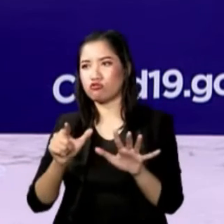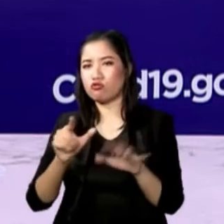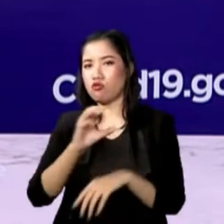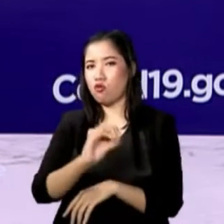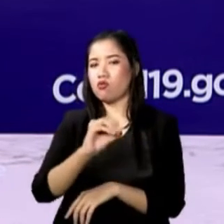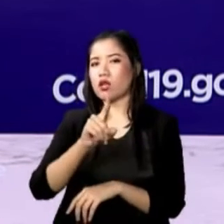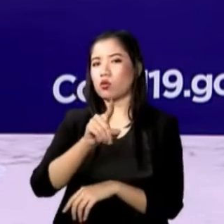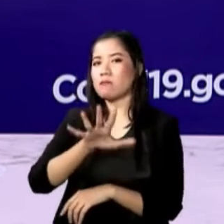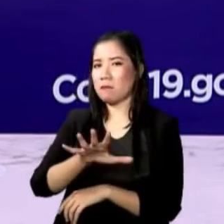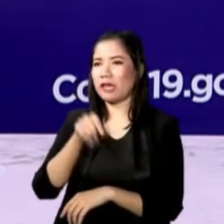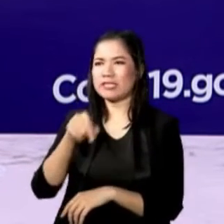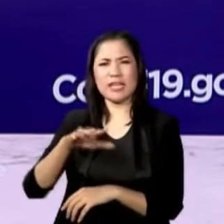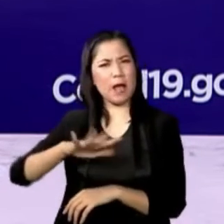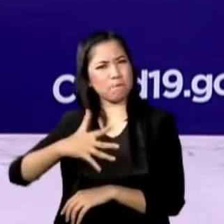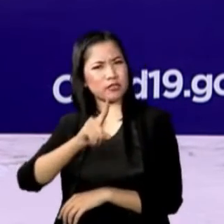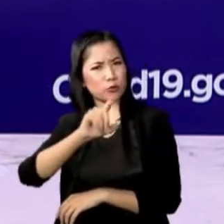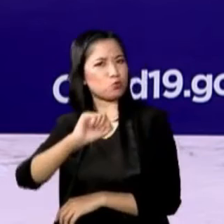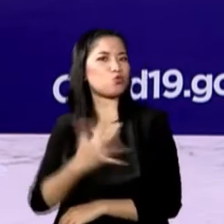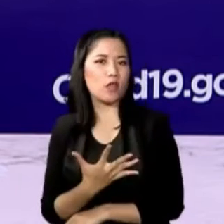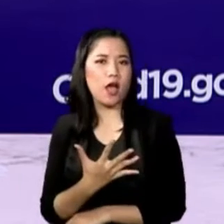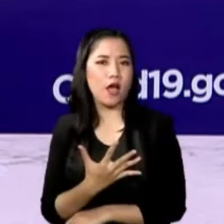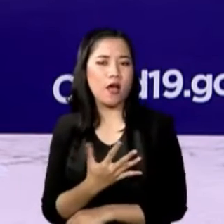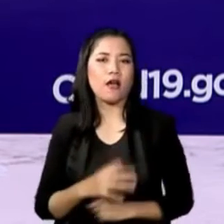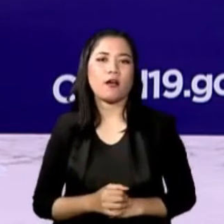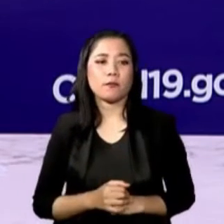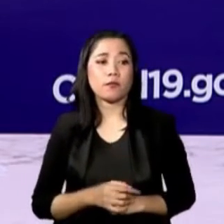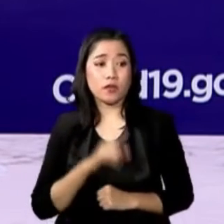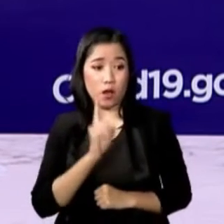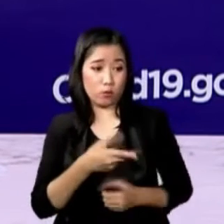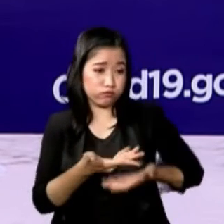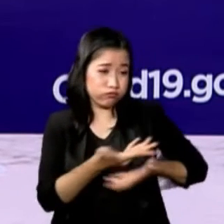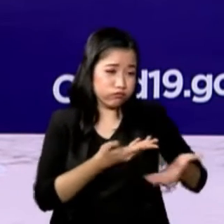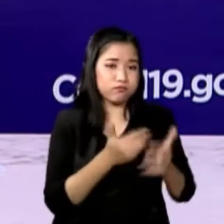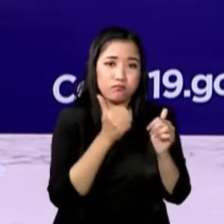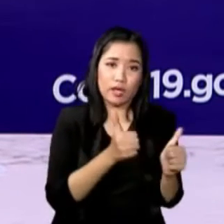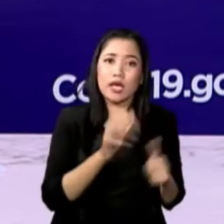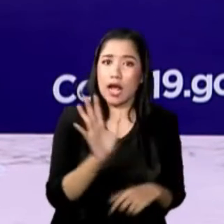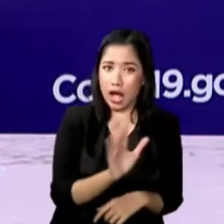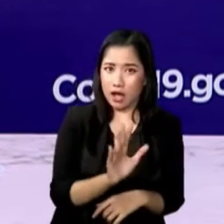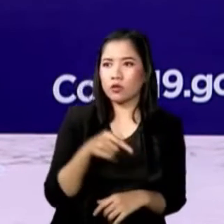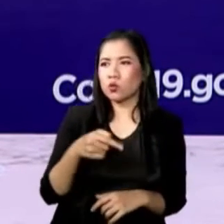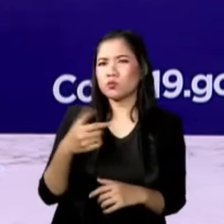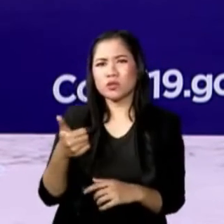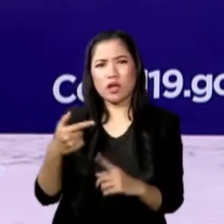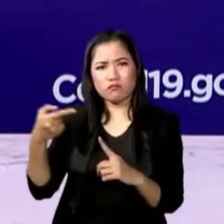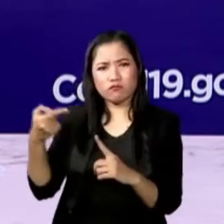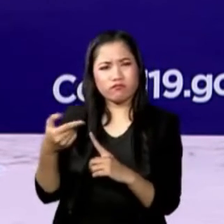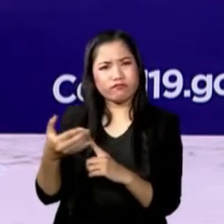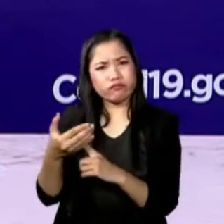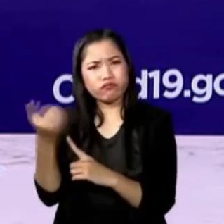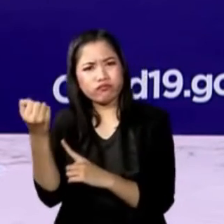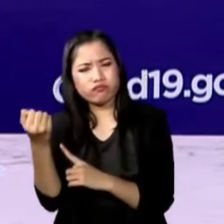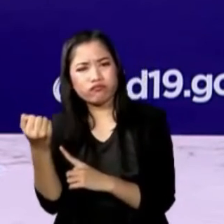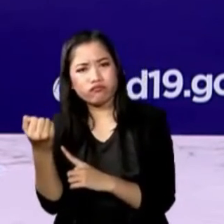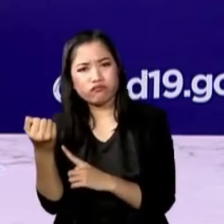917.015, hampir 1 juta. Apabila tidak ditangani dengan baik, maka akan mencapai angka yang